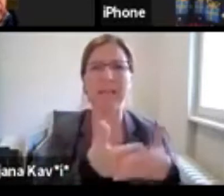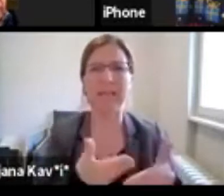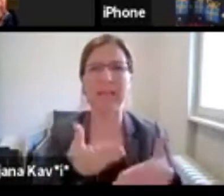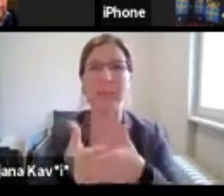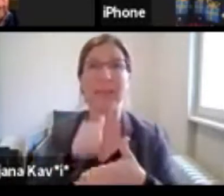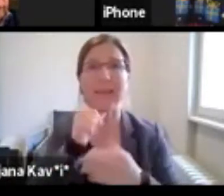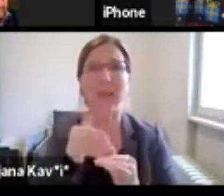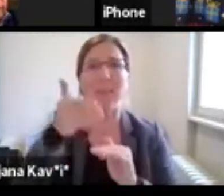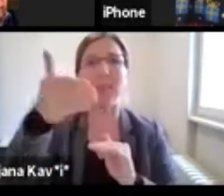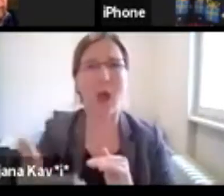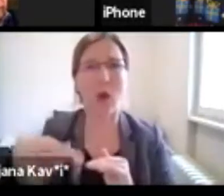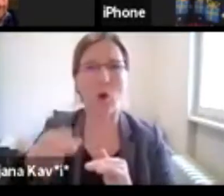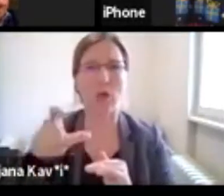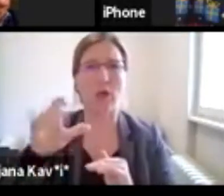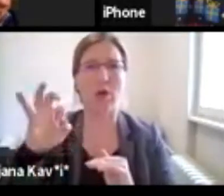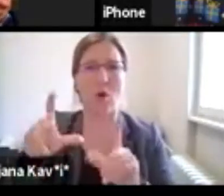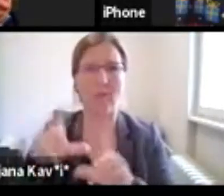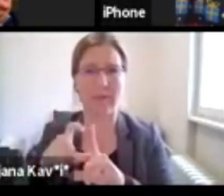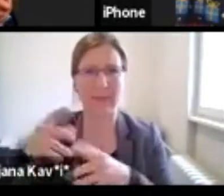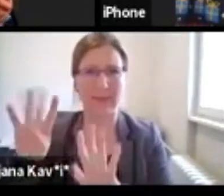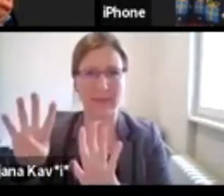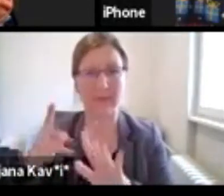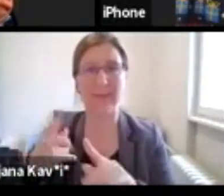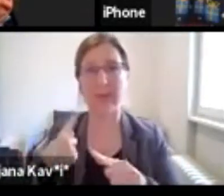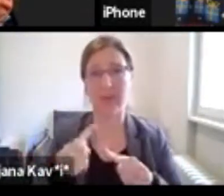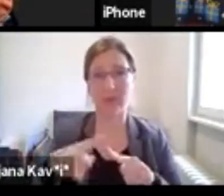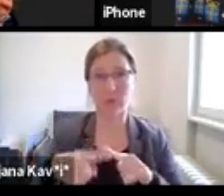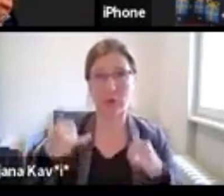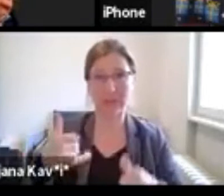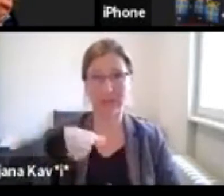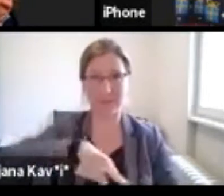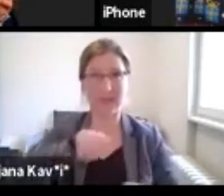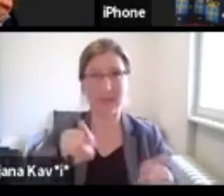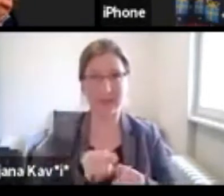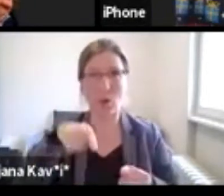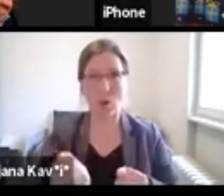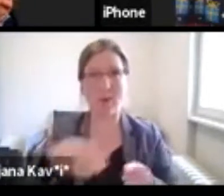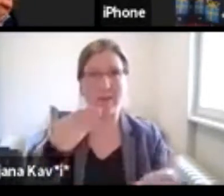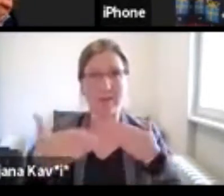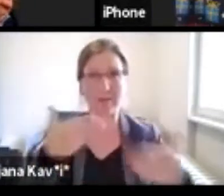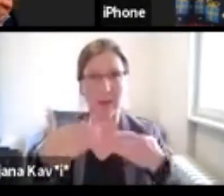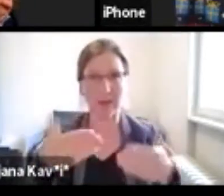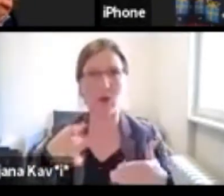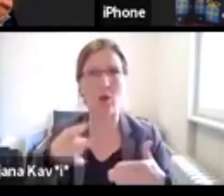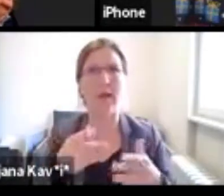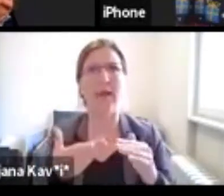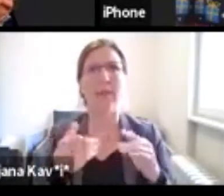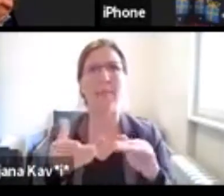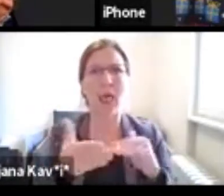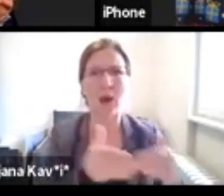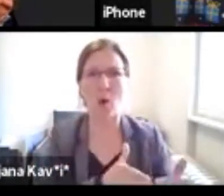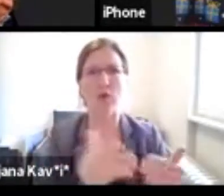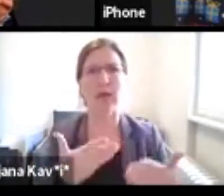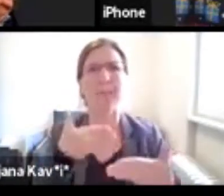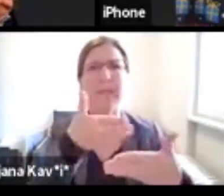tom duhu i mi održavamo ovaj okrugli stol na pristupačan, prilagođen i uključiv način kako bismo